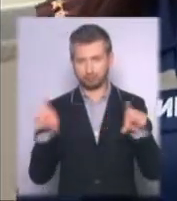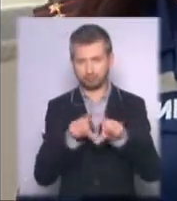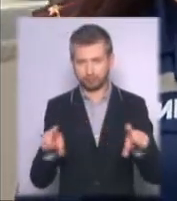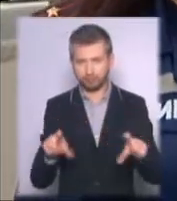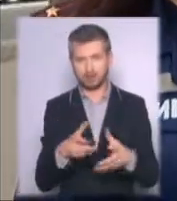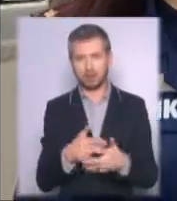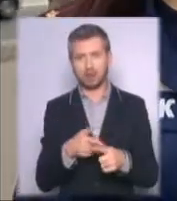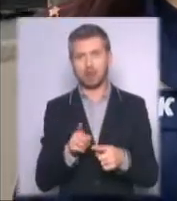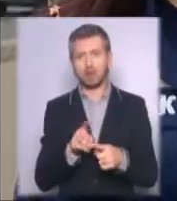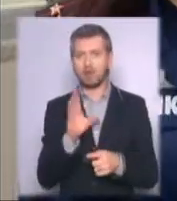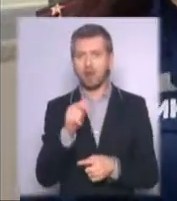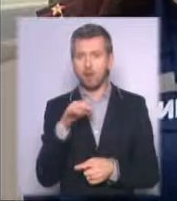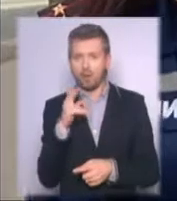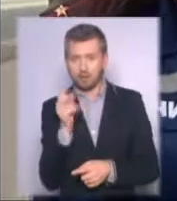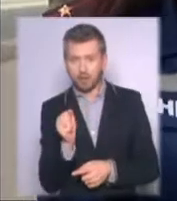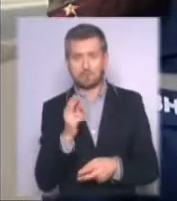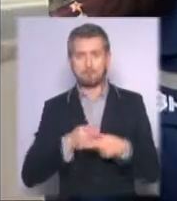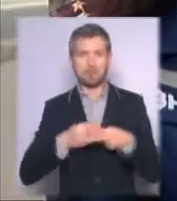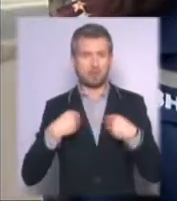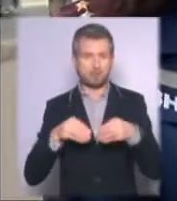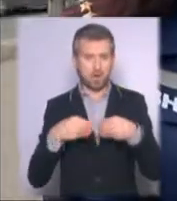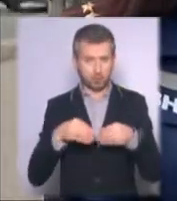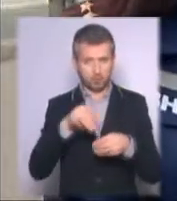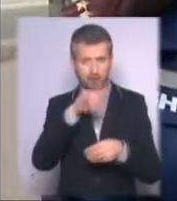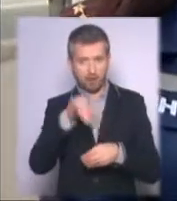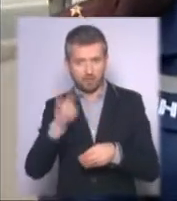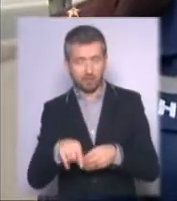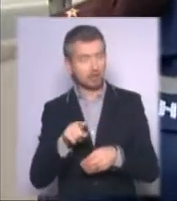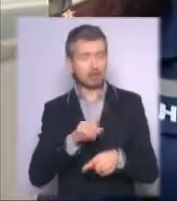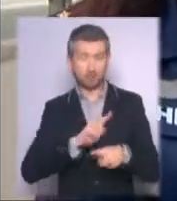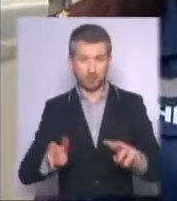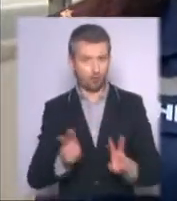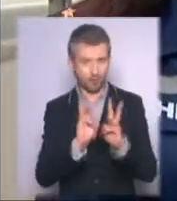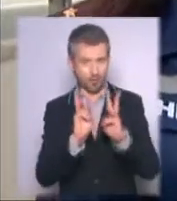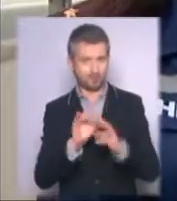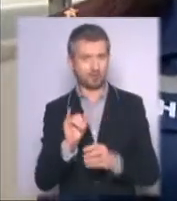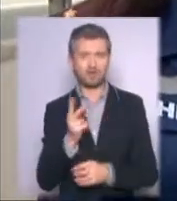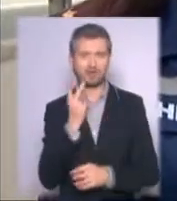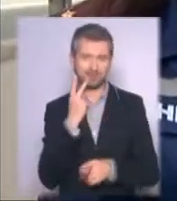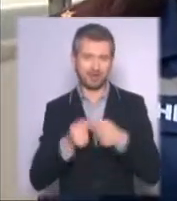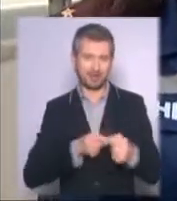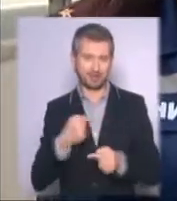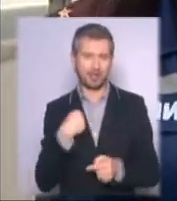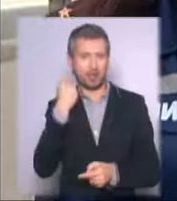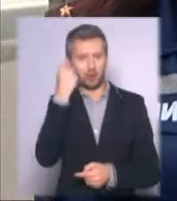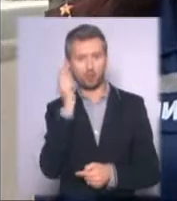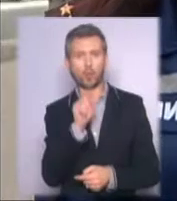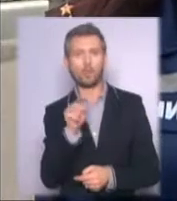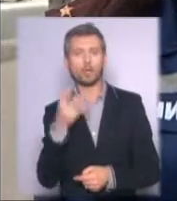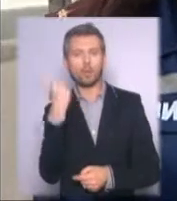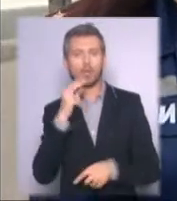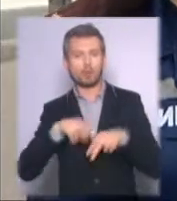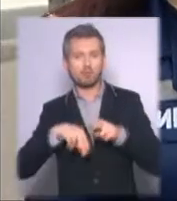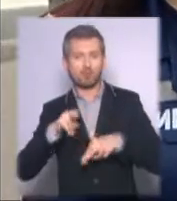це вагонка, металопластикова конструкція, які дуже швидко горять. Ну і зазвичай, я так гадаю, що вони, коли